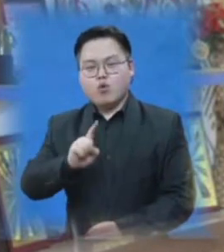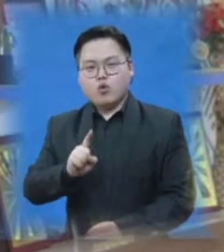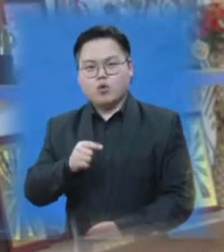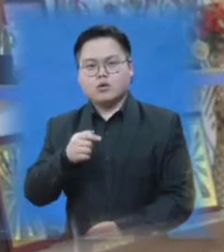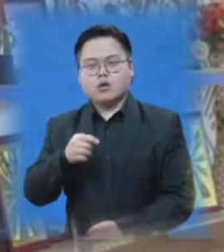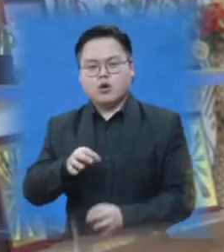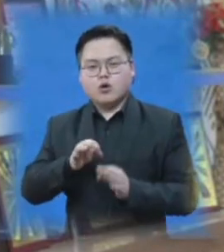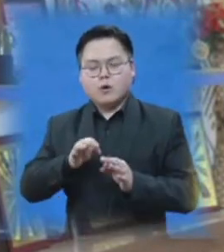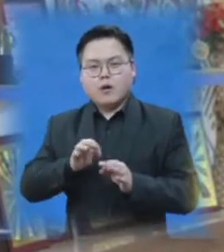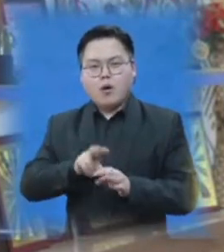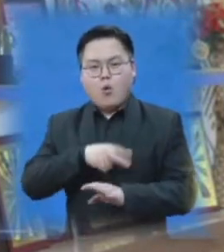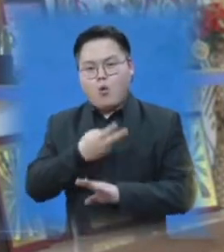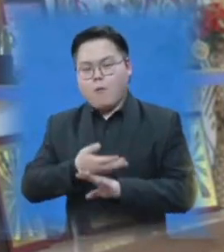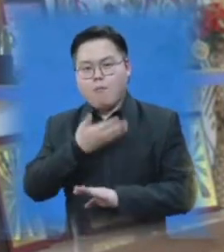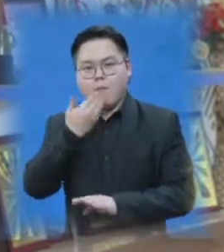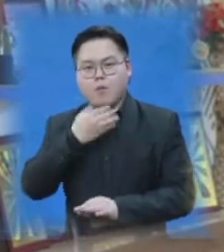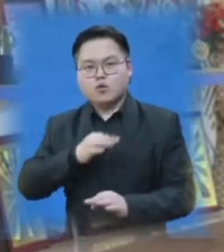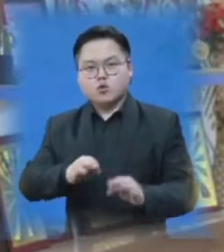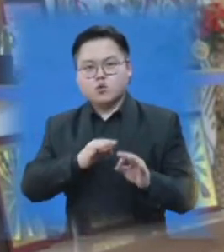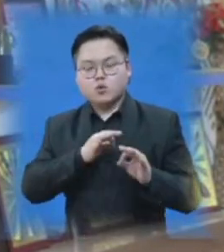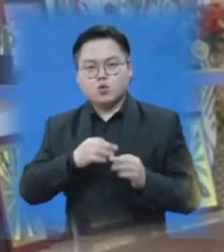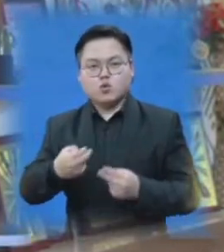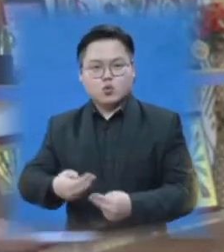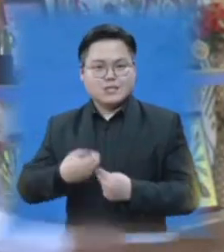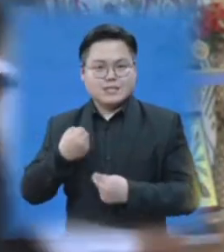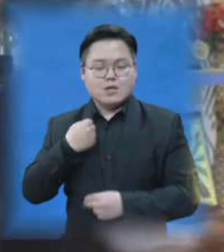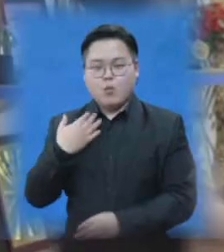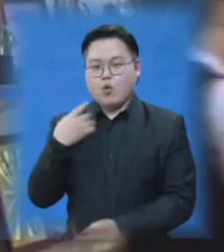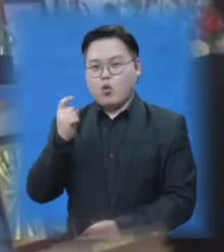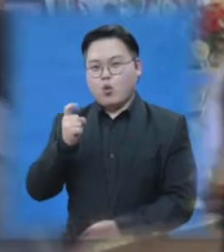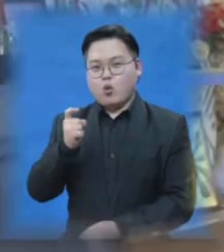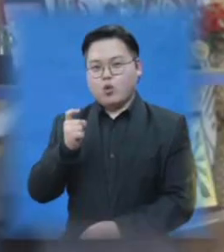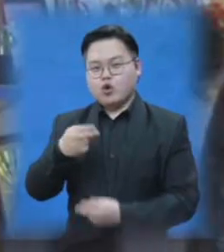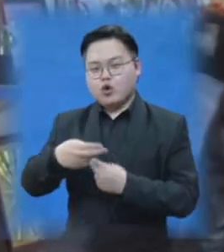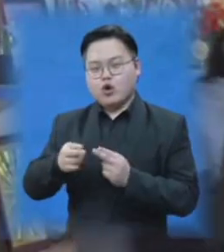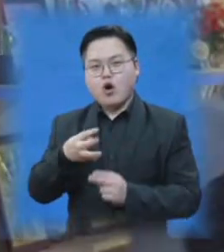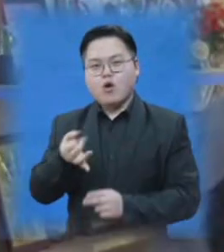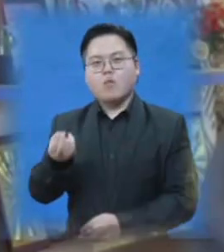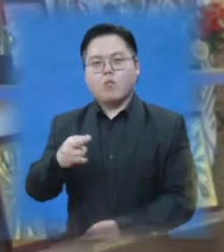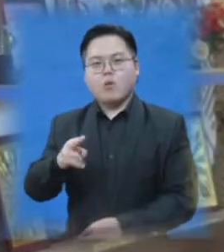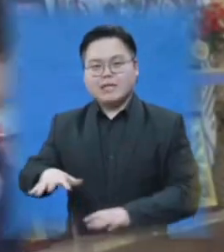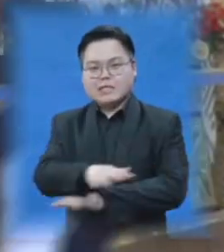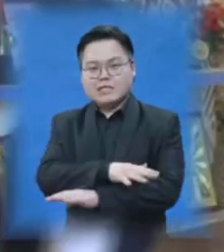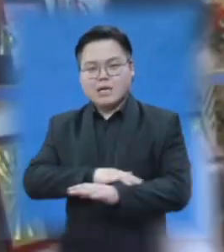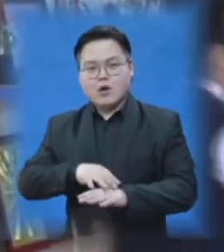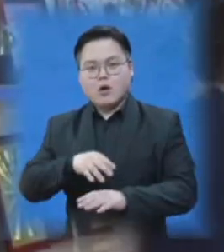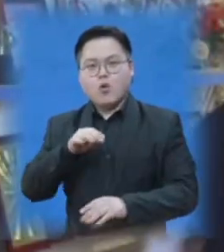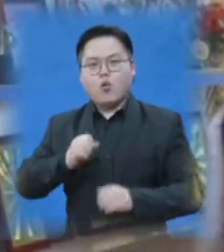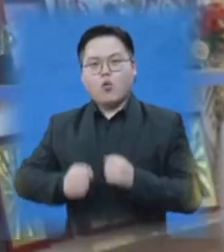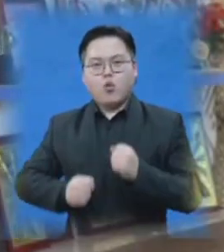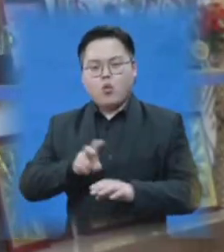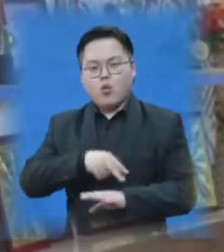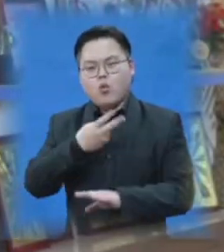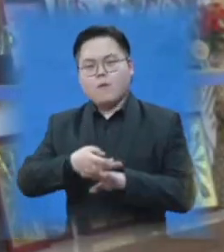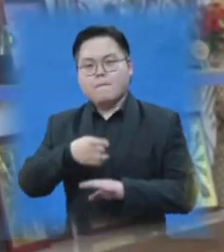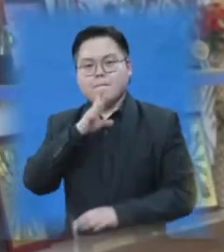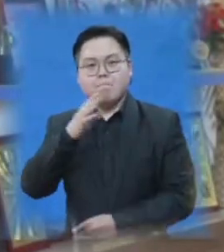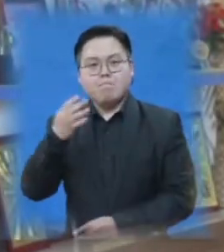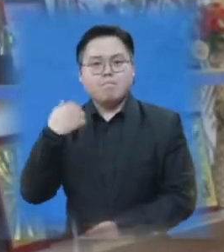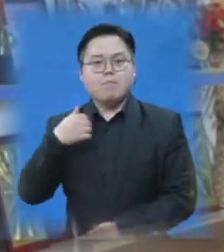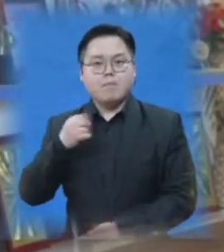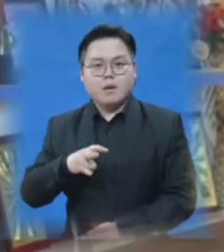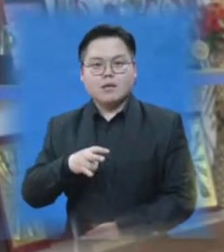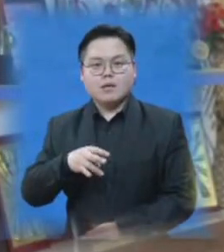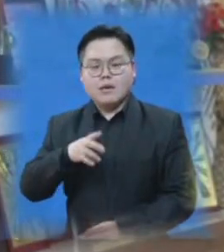муурдаг одоо тэгээд бэртлээс арай илүү хамаагүй амар болж байгаа. Энэ хуучин зал маань болохоор жоохон модон шалтай болохоор жоохон хүүхдүүд бичих гээд байсан байхгүй. Одоо бол ер нь тэрнээс